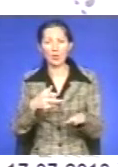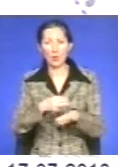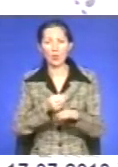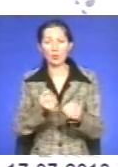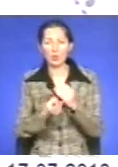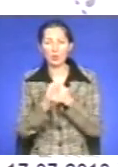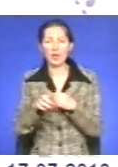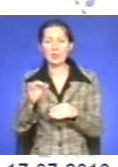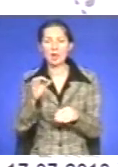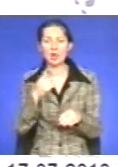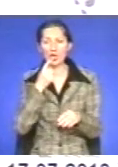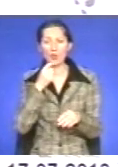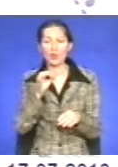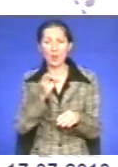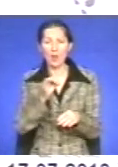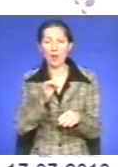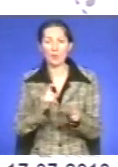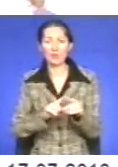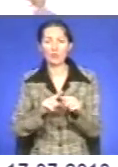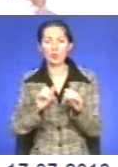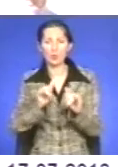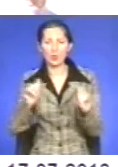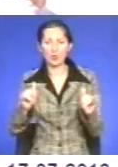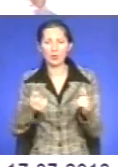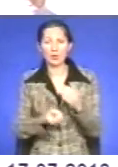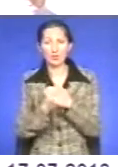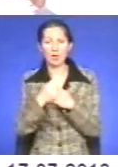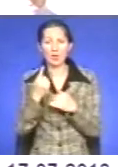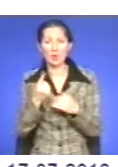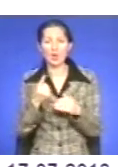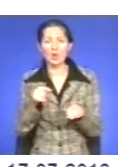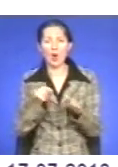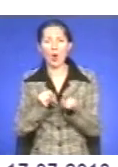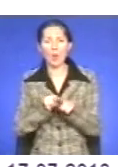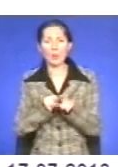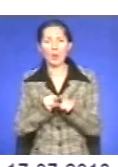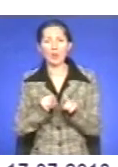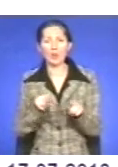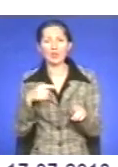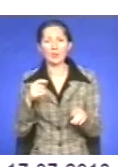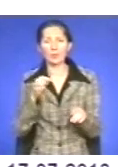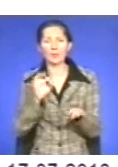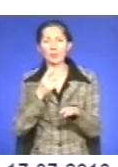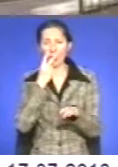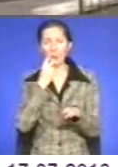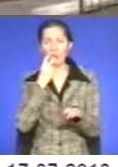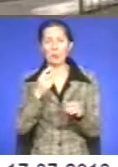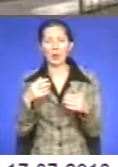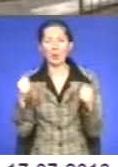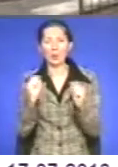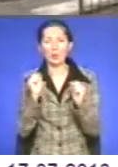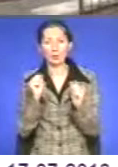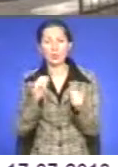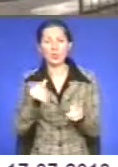швидко збільшується, з'являються перші симптоми, схожі до застуди. Згодом хвороба переходить у серйознішу стадію.